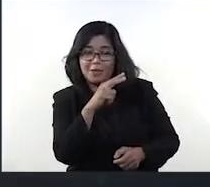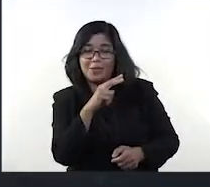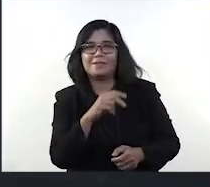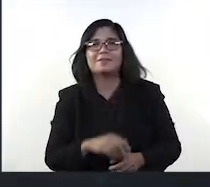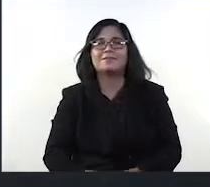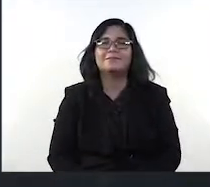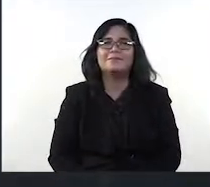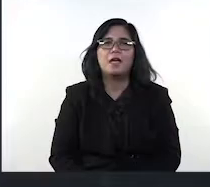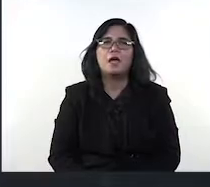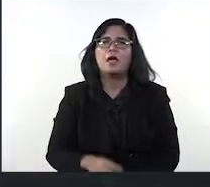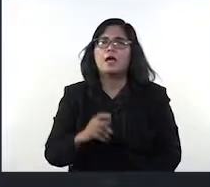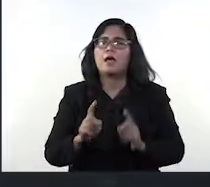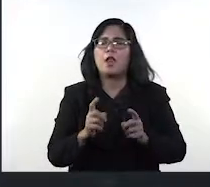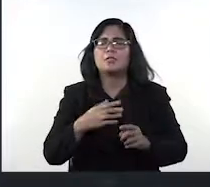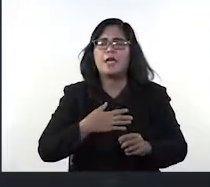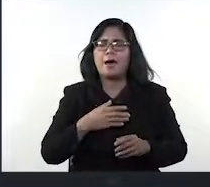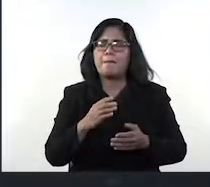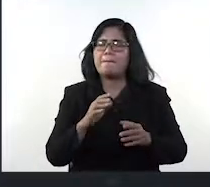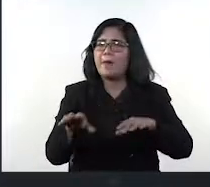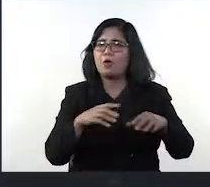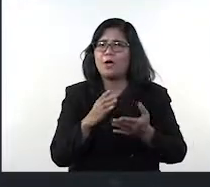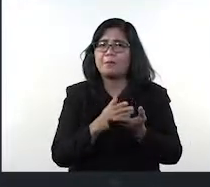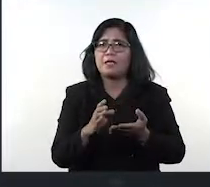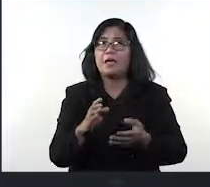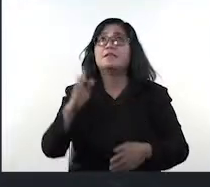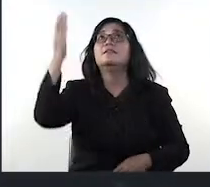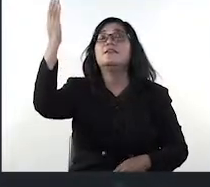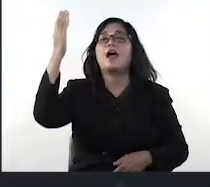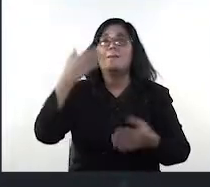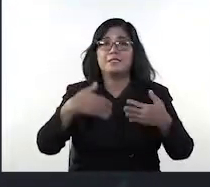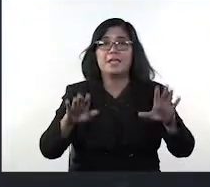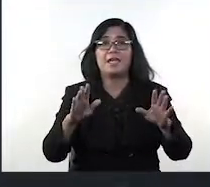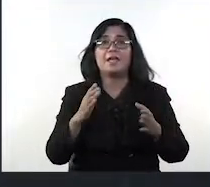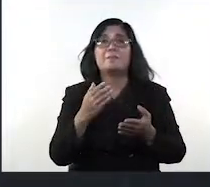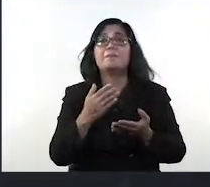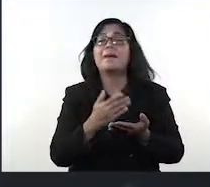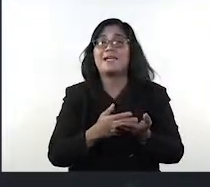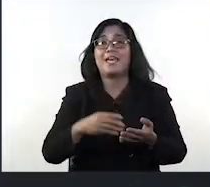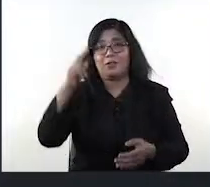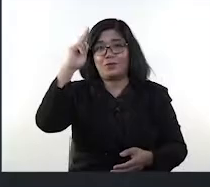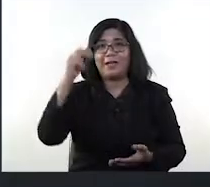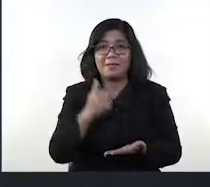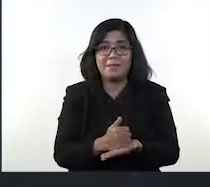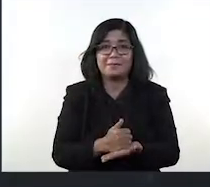kalau saya melakukan bagian saya dia menyelesaikan bagiannya Amin nah